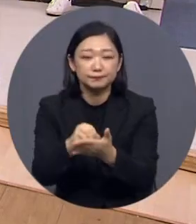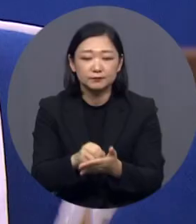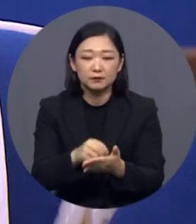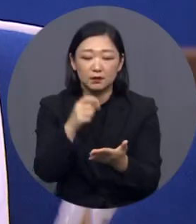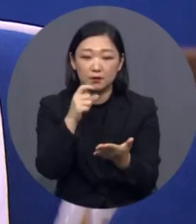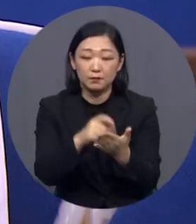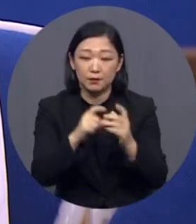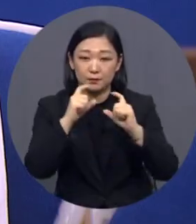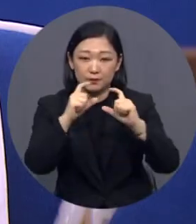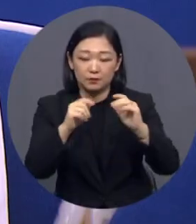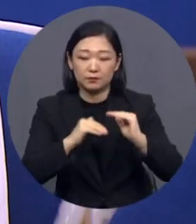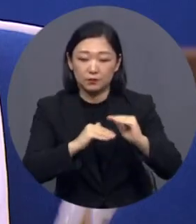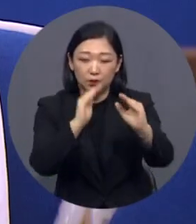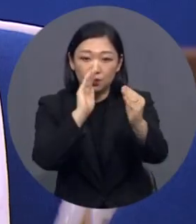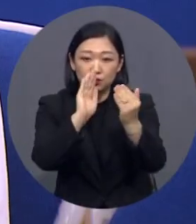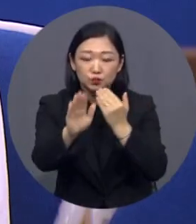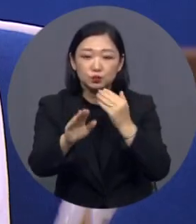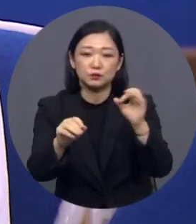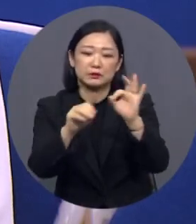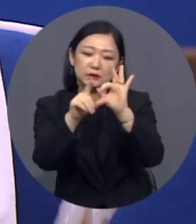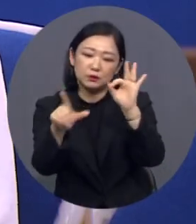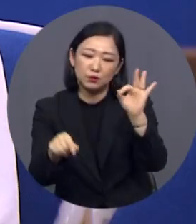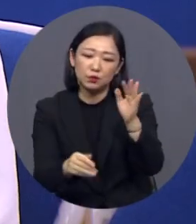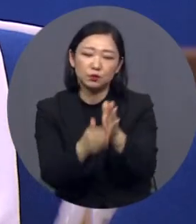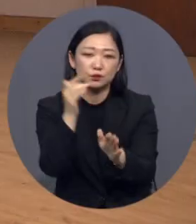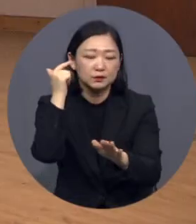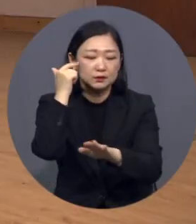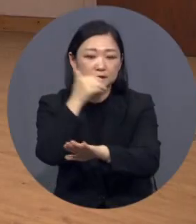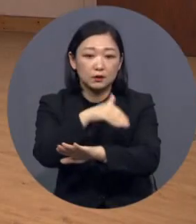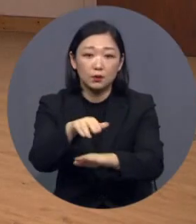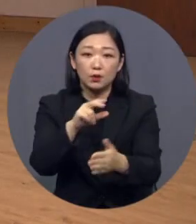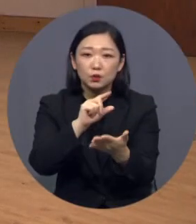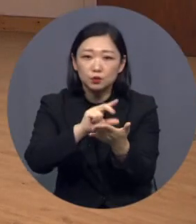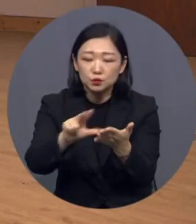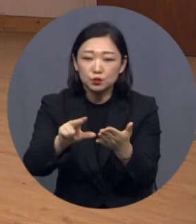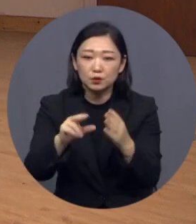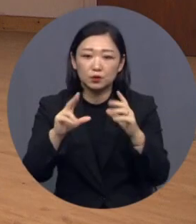예고 절차를 거쳐 오는 10월 도시계획조례